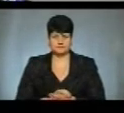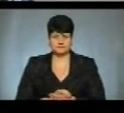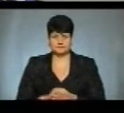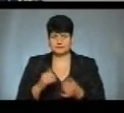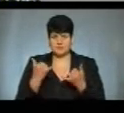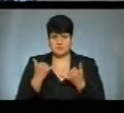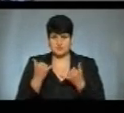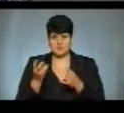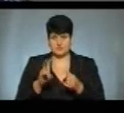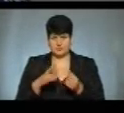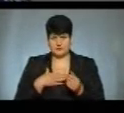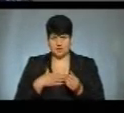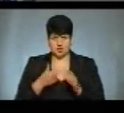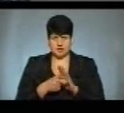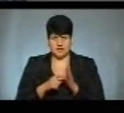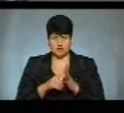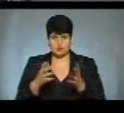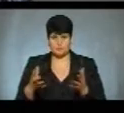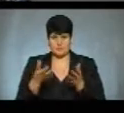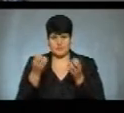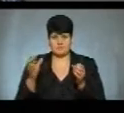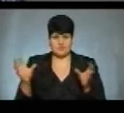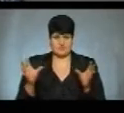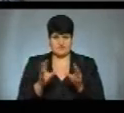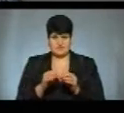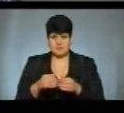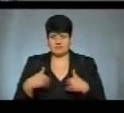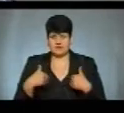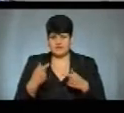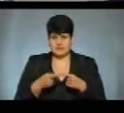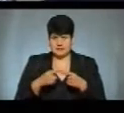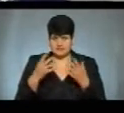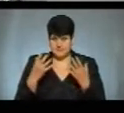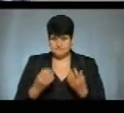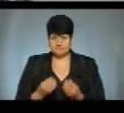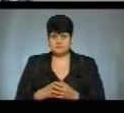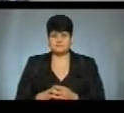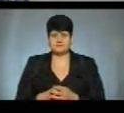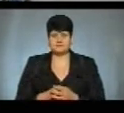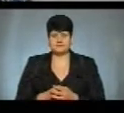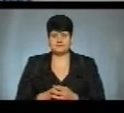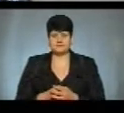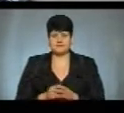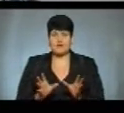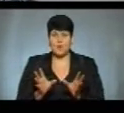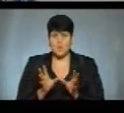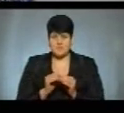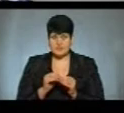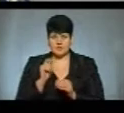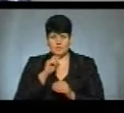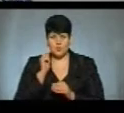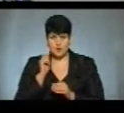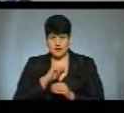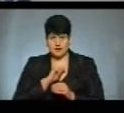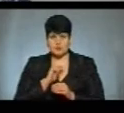Сьогодні прийшов весь клас наш, щоб підтримати всіх і привітати з цим днем, з об'єднанням України, тому